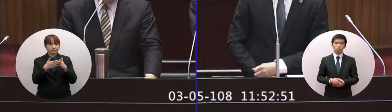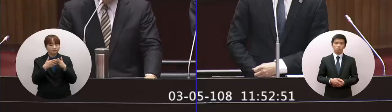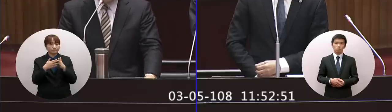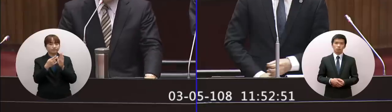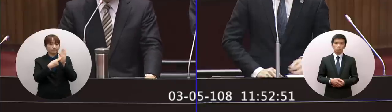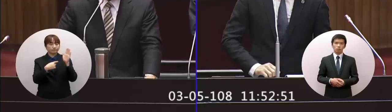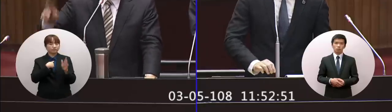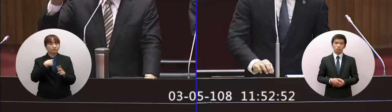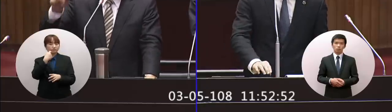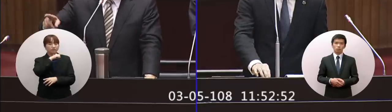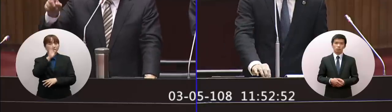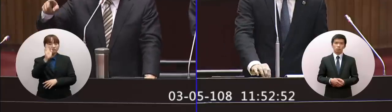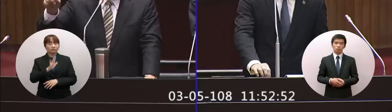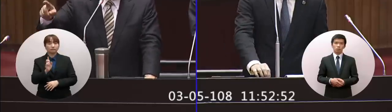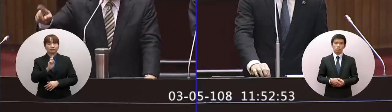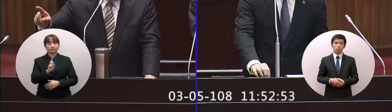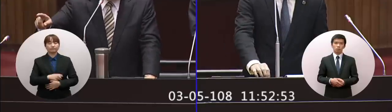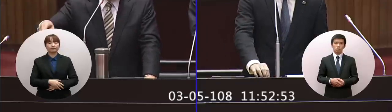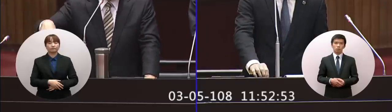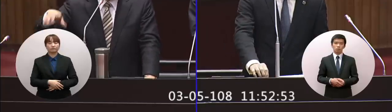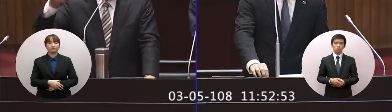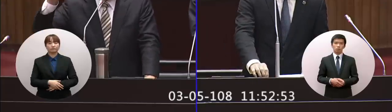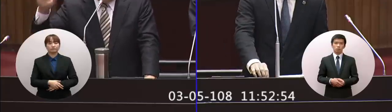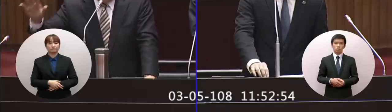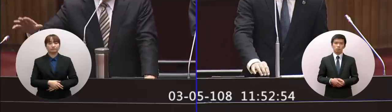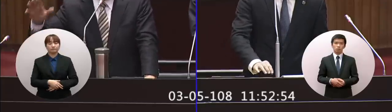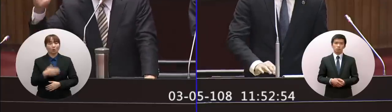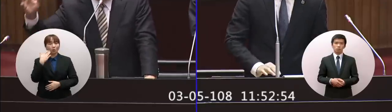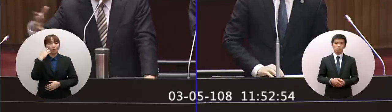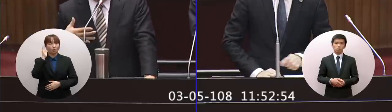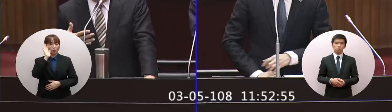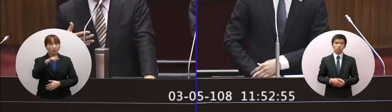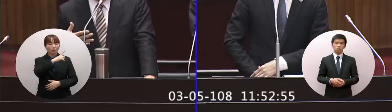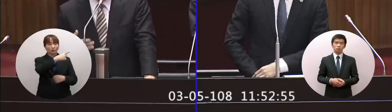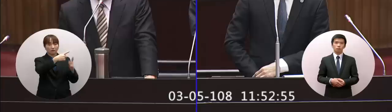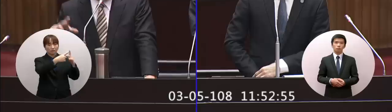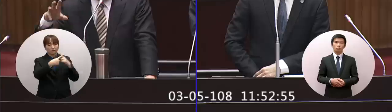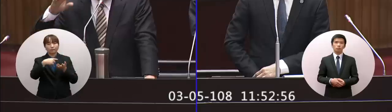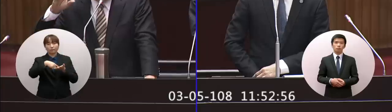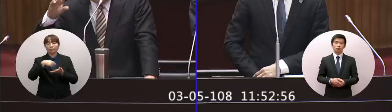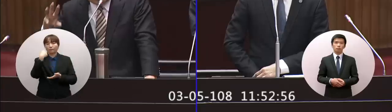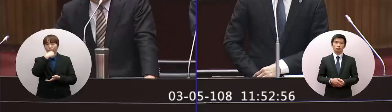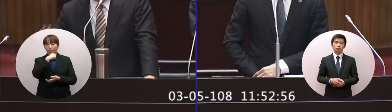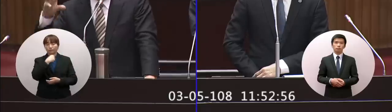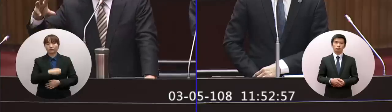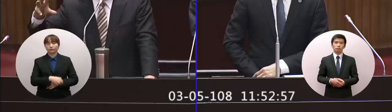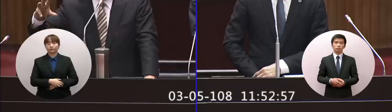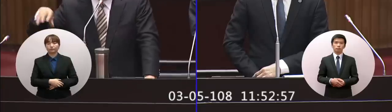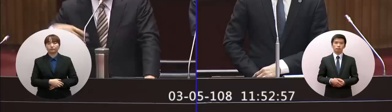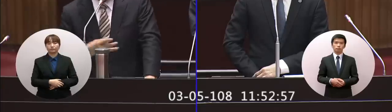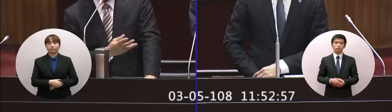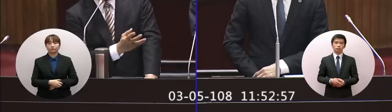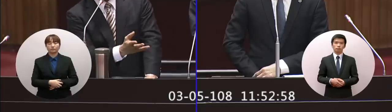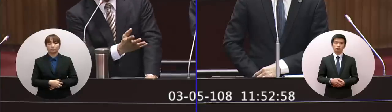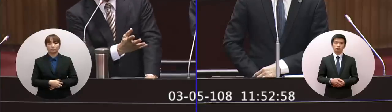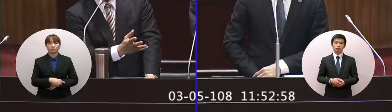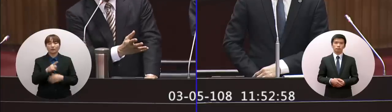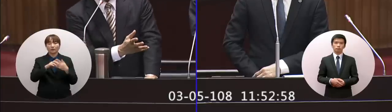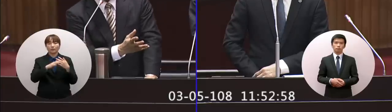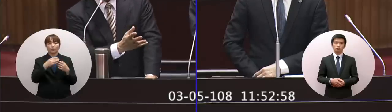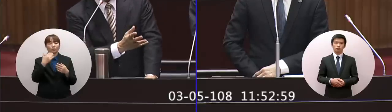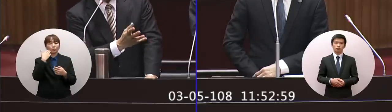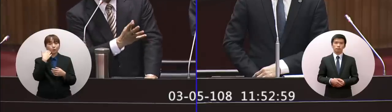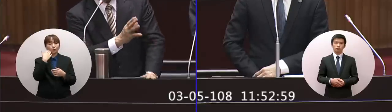一种态度，就是以后那你来的人啊用。把